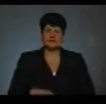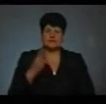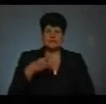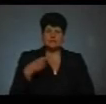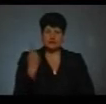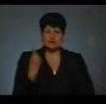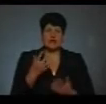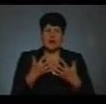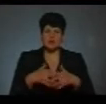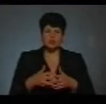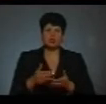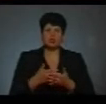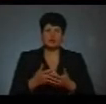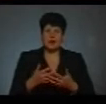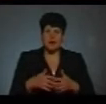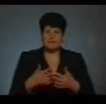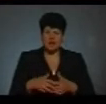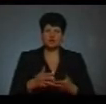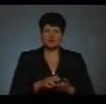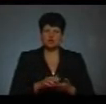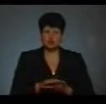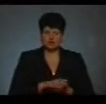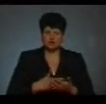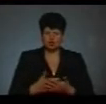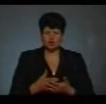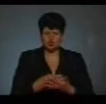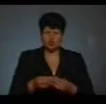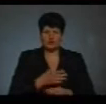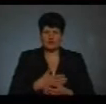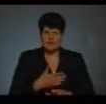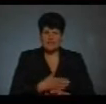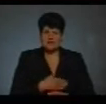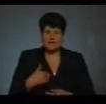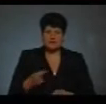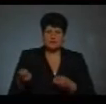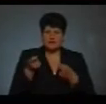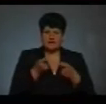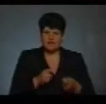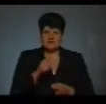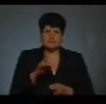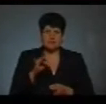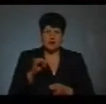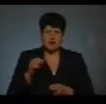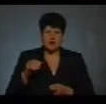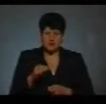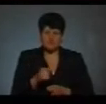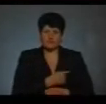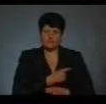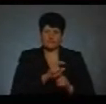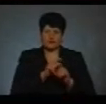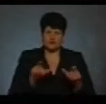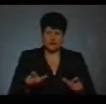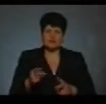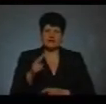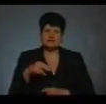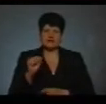Один апарат штучної вентиляції легень привезли в Збараж для лікарень області. Про це розповів представник данської благодійної організації «Бавар Юкрейн» в